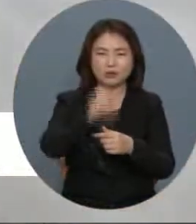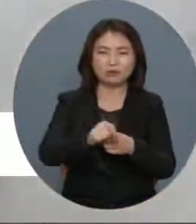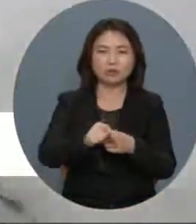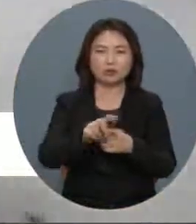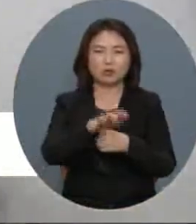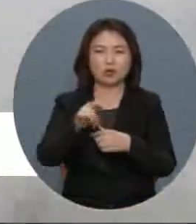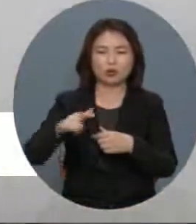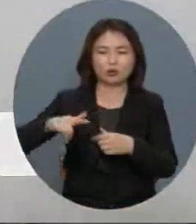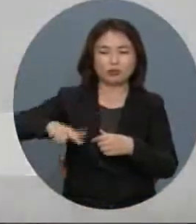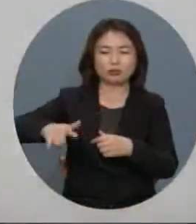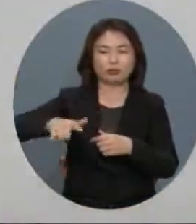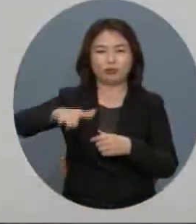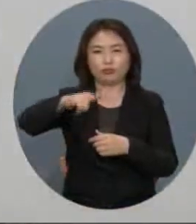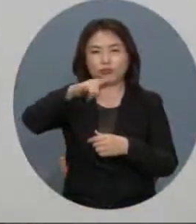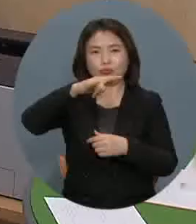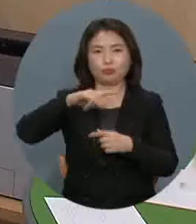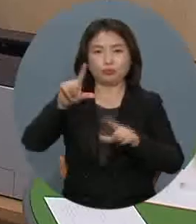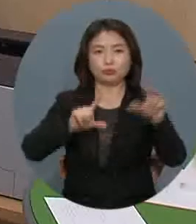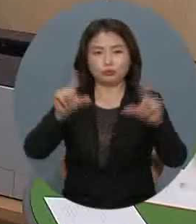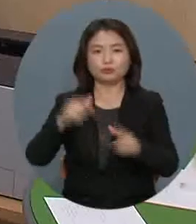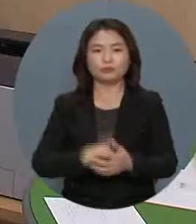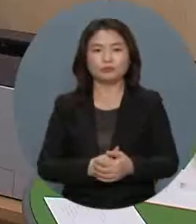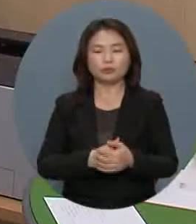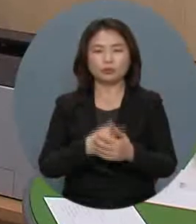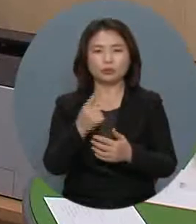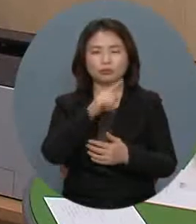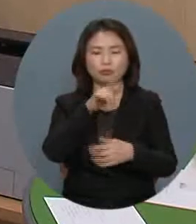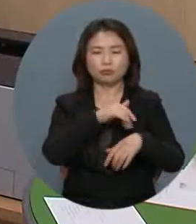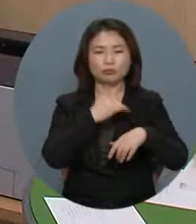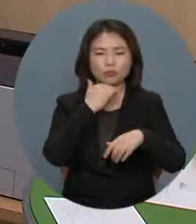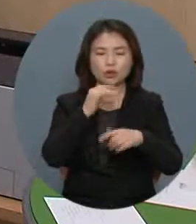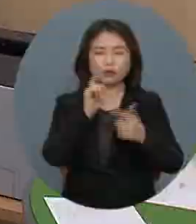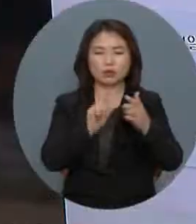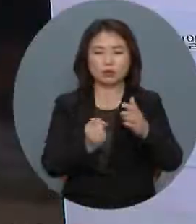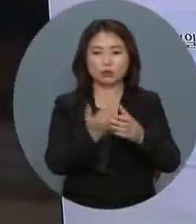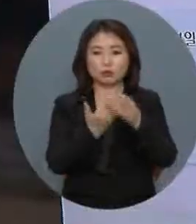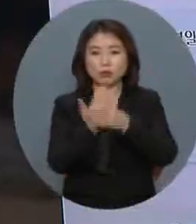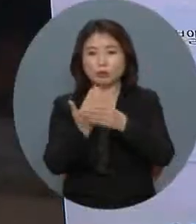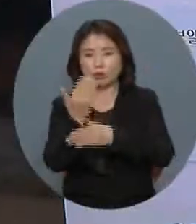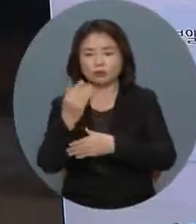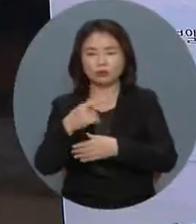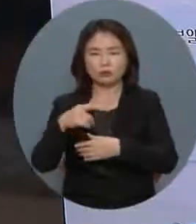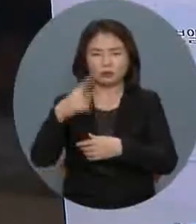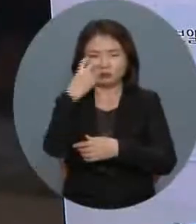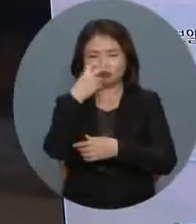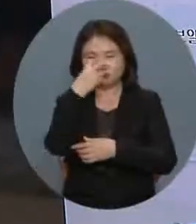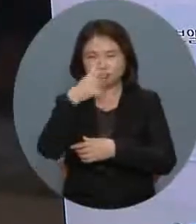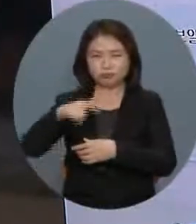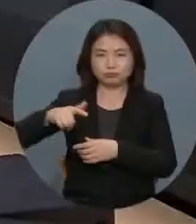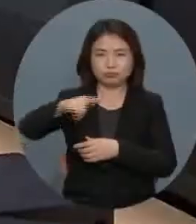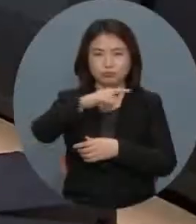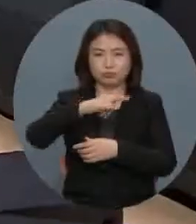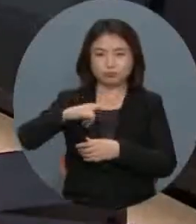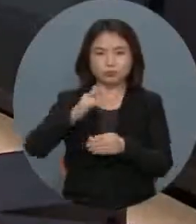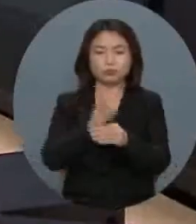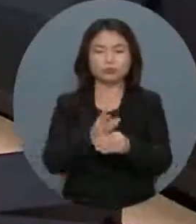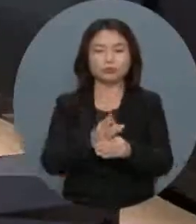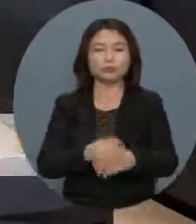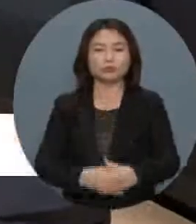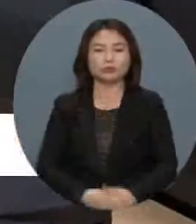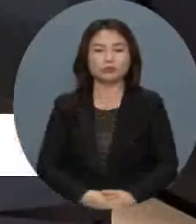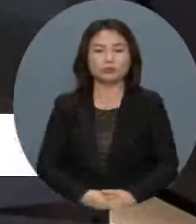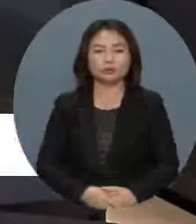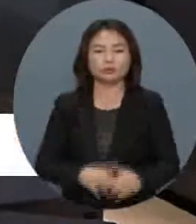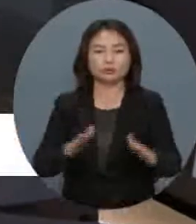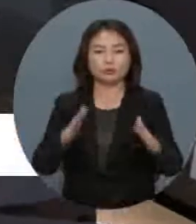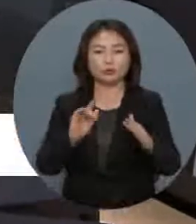처리장 위로도 드론이 날아오릅니다. 어디서 대기 오염물질이 나오는지 순찰하는 겁니다.